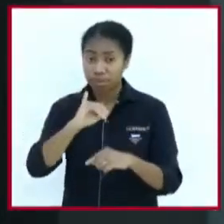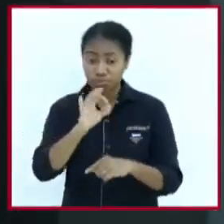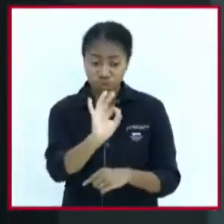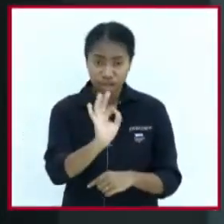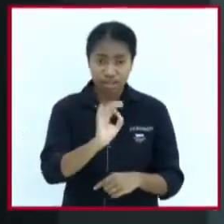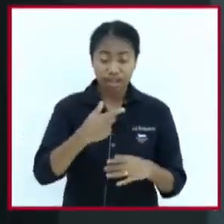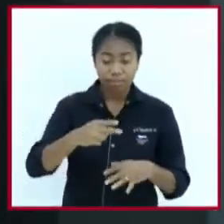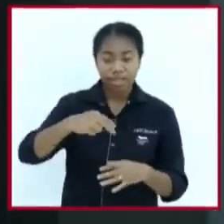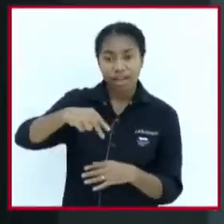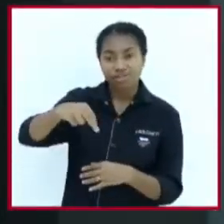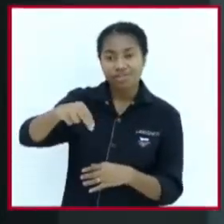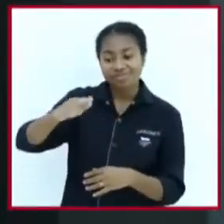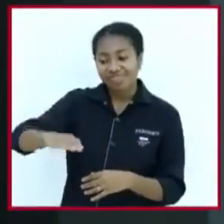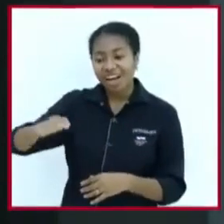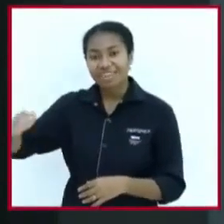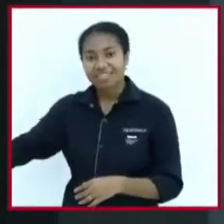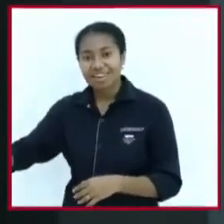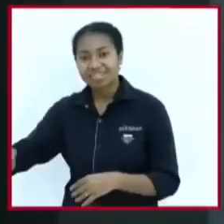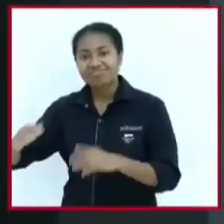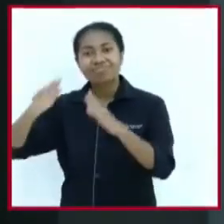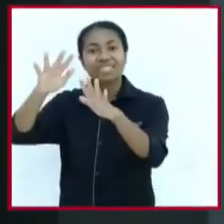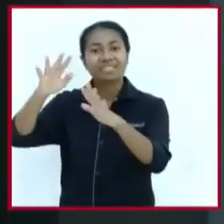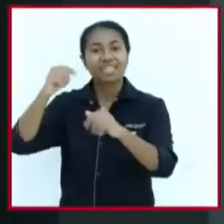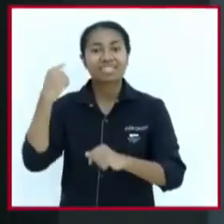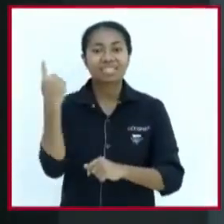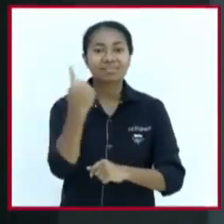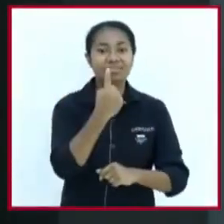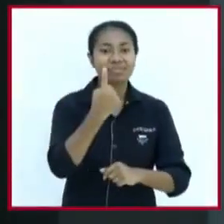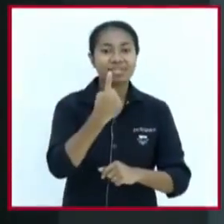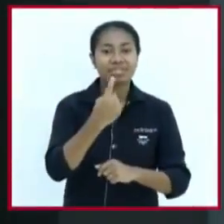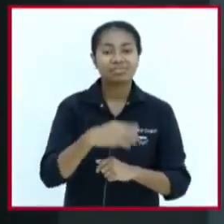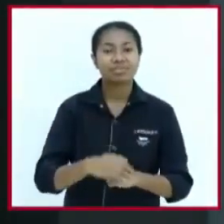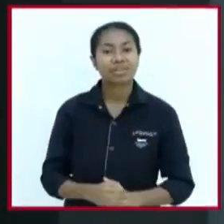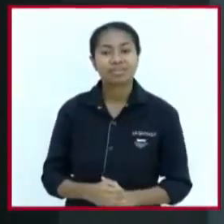anaknya pencipta segala sesuatu